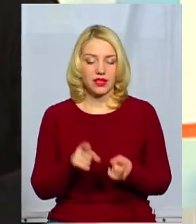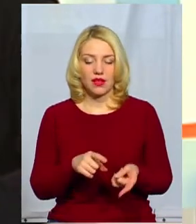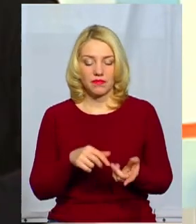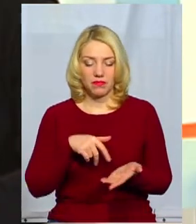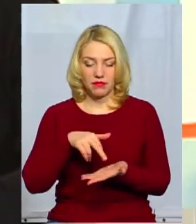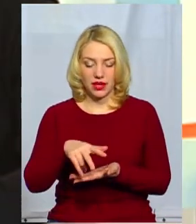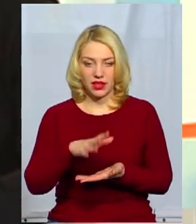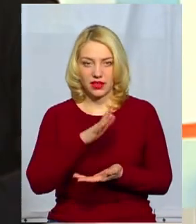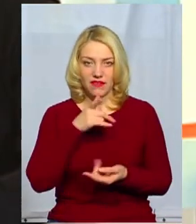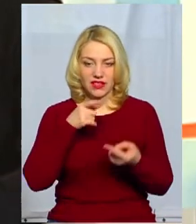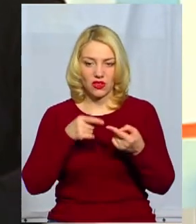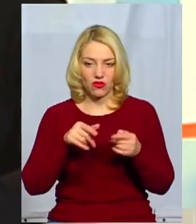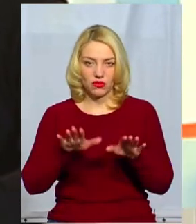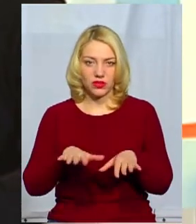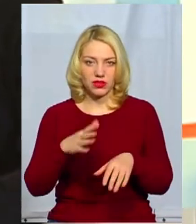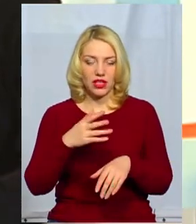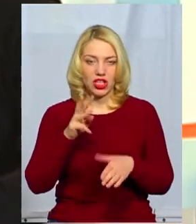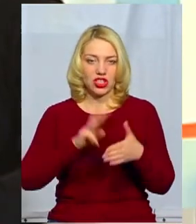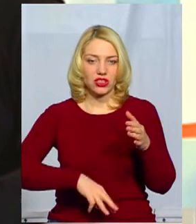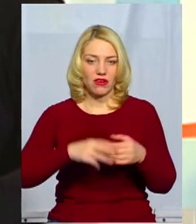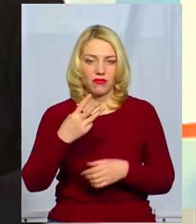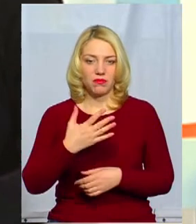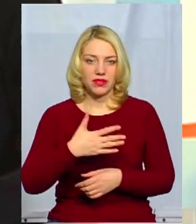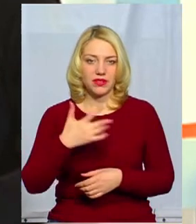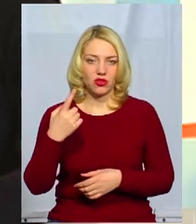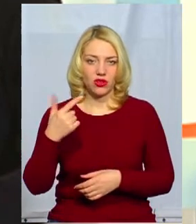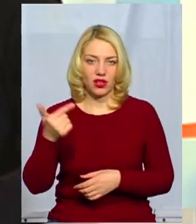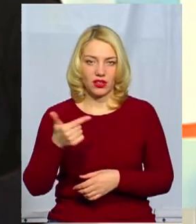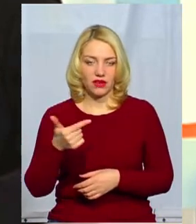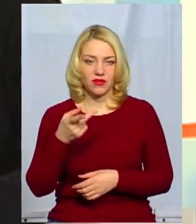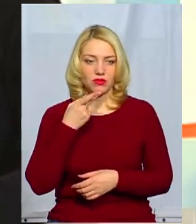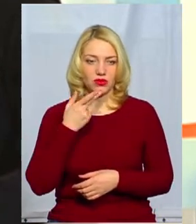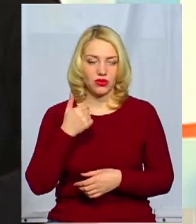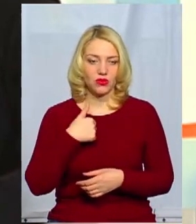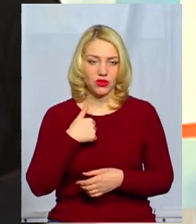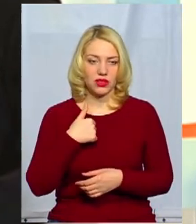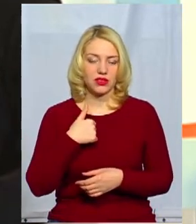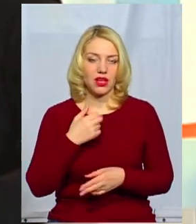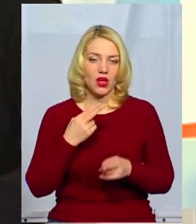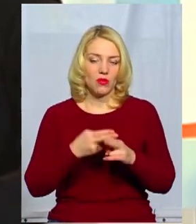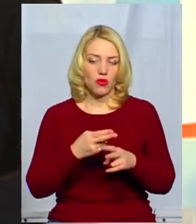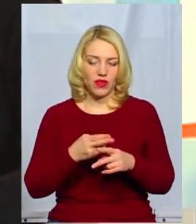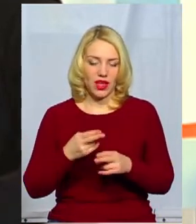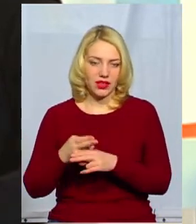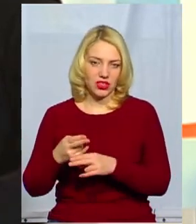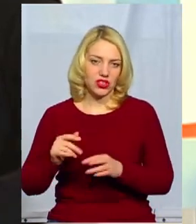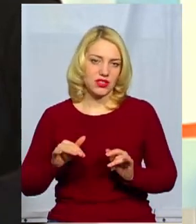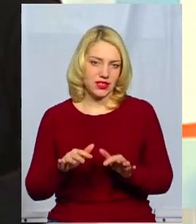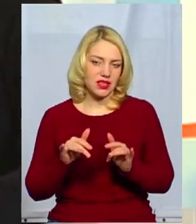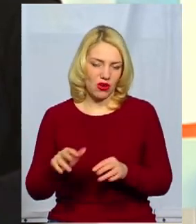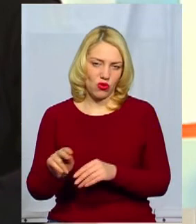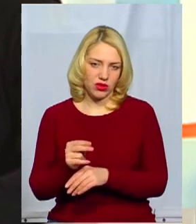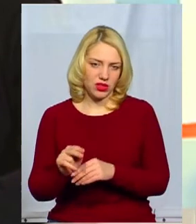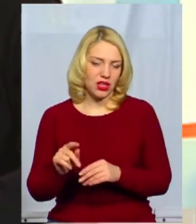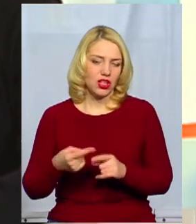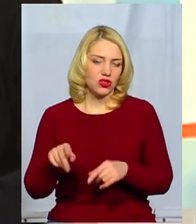встановленому місці 51 гривня. І постійно у нас також проходять профілактичні заходи пішохід з